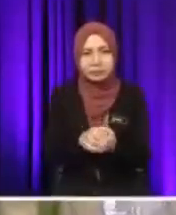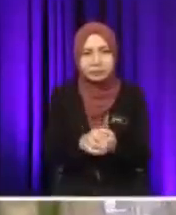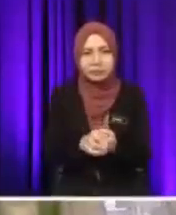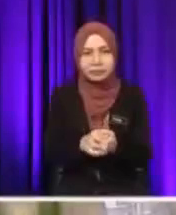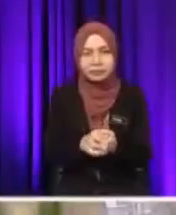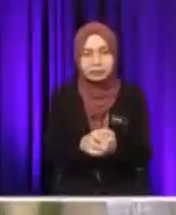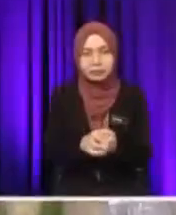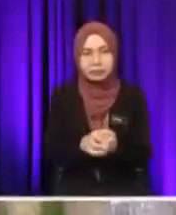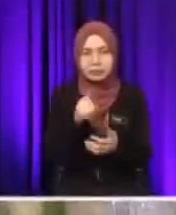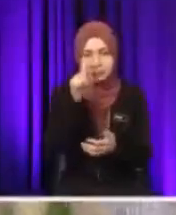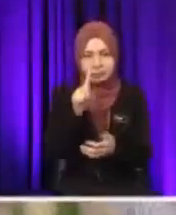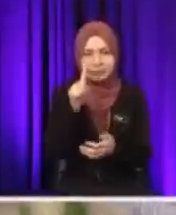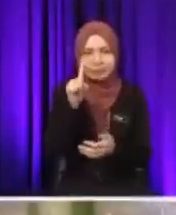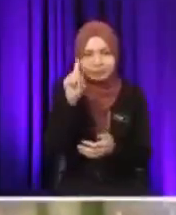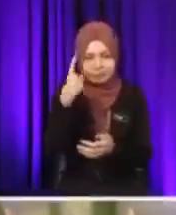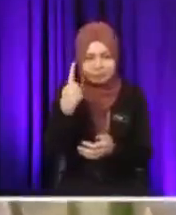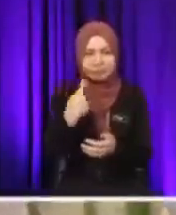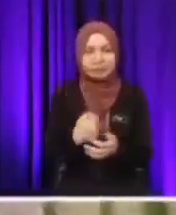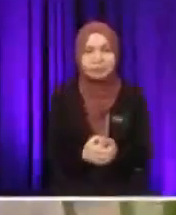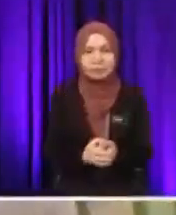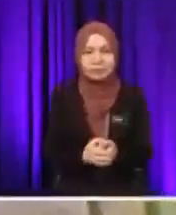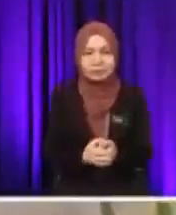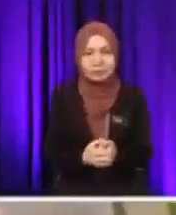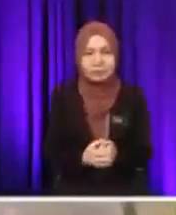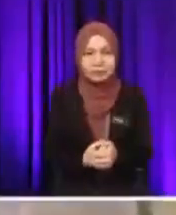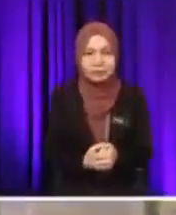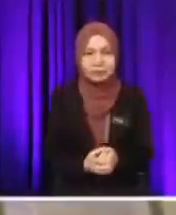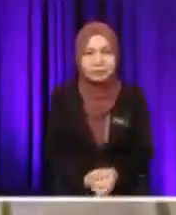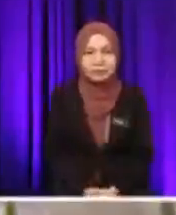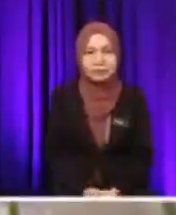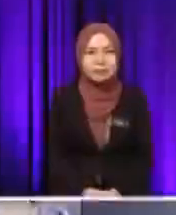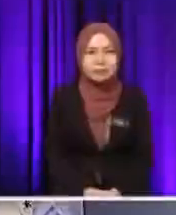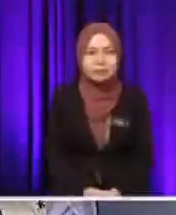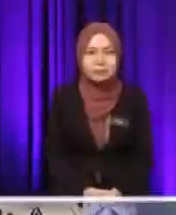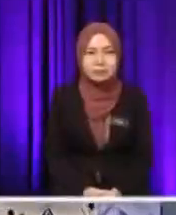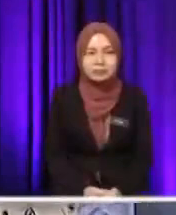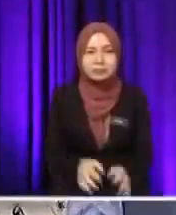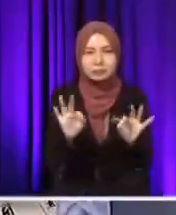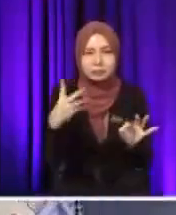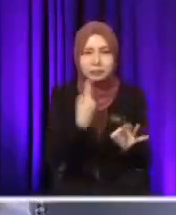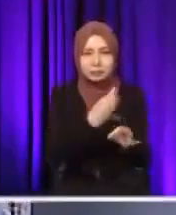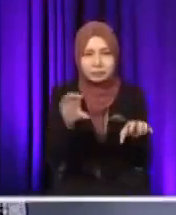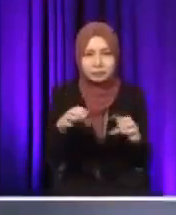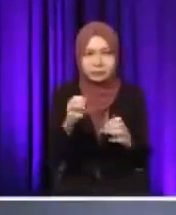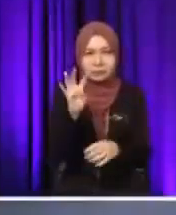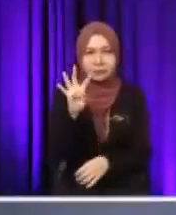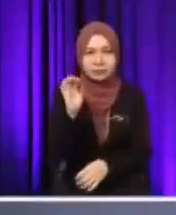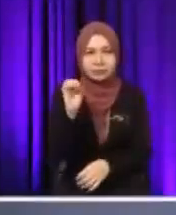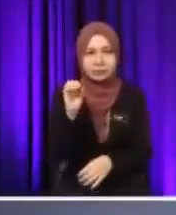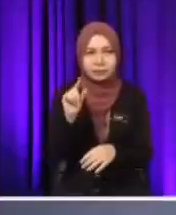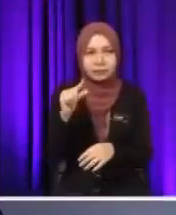Okey. Okey, satu sudu. Satu sudu saja. Okey. Okey. Ikutlah kalau kita buat contohnya 40 gram kan kita letaklah 2